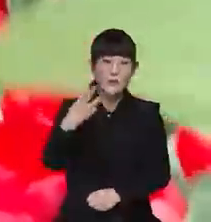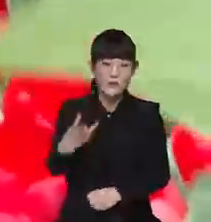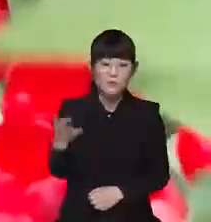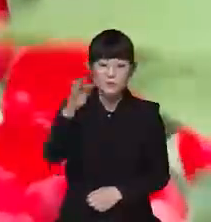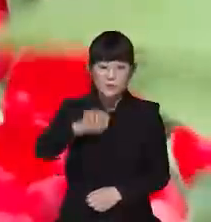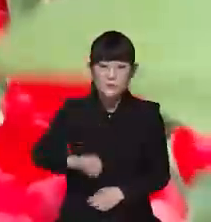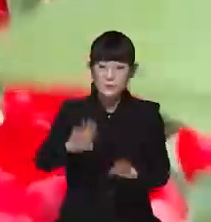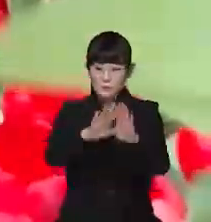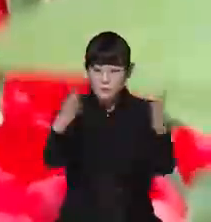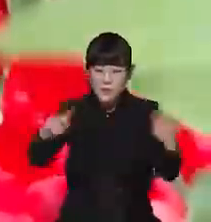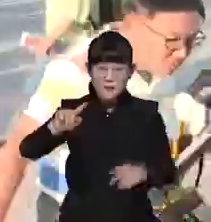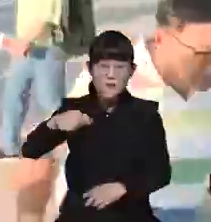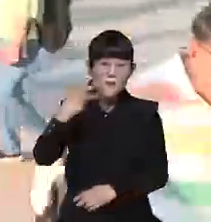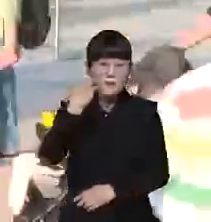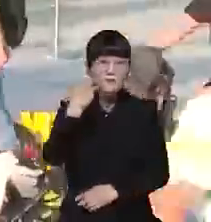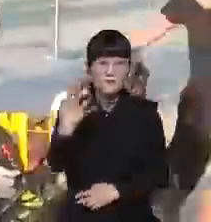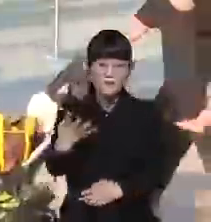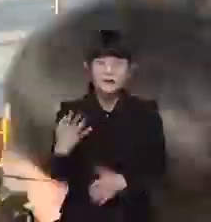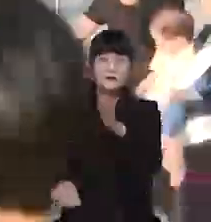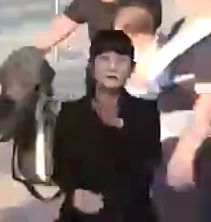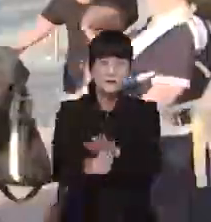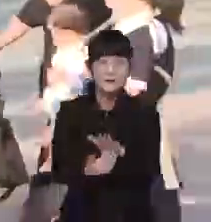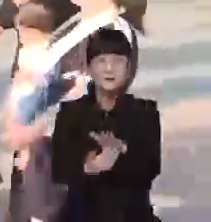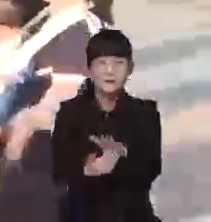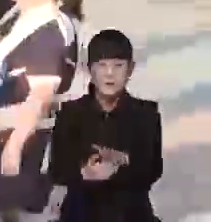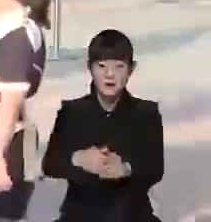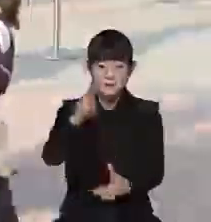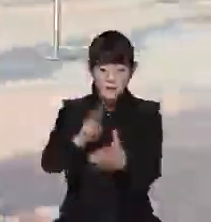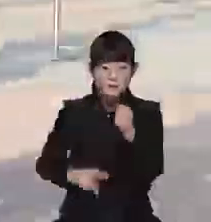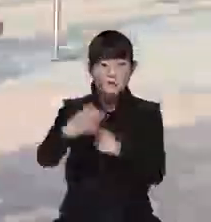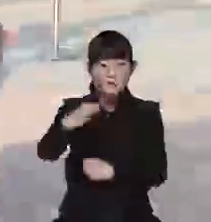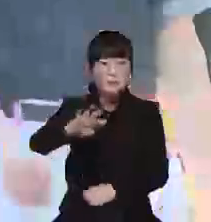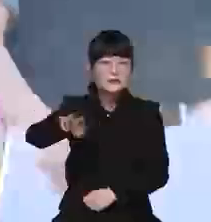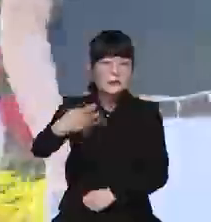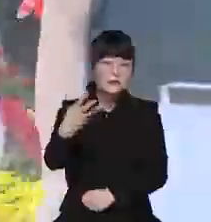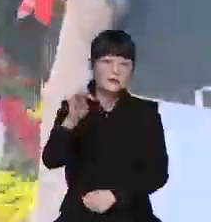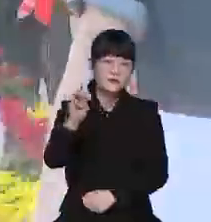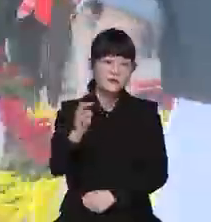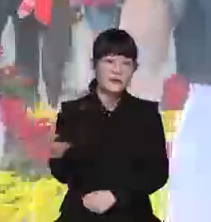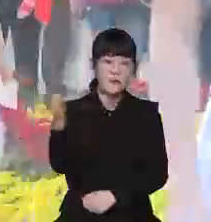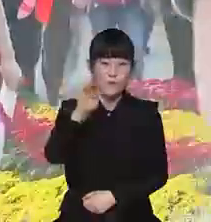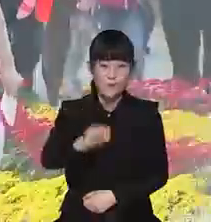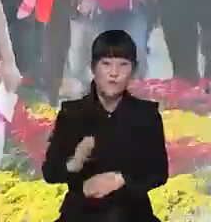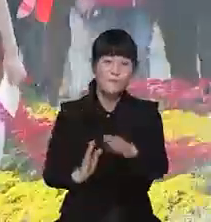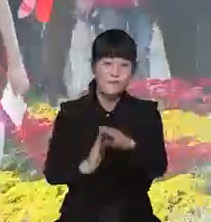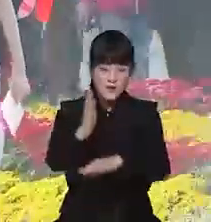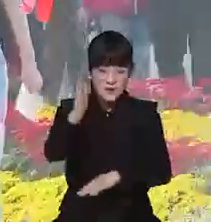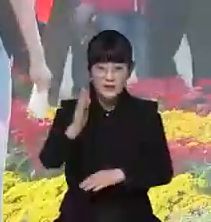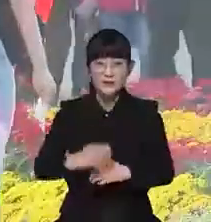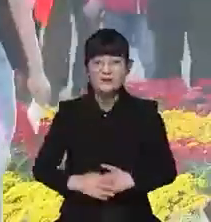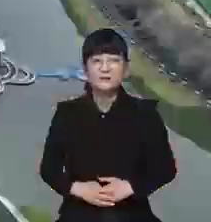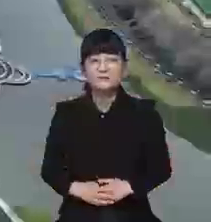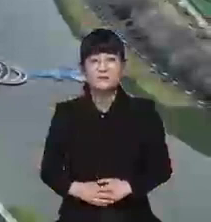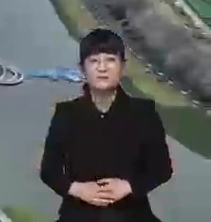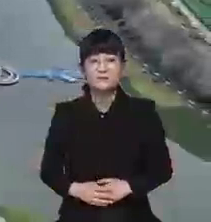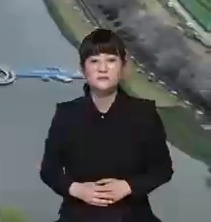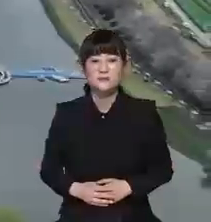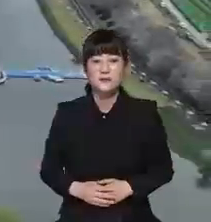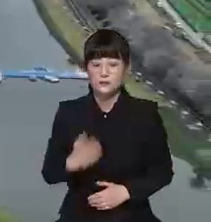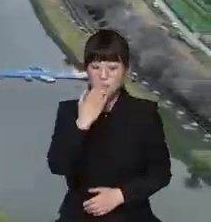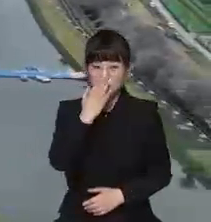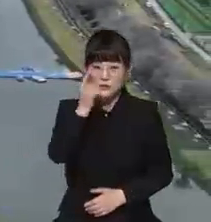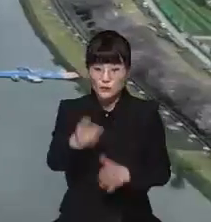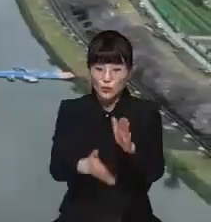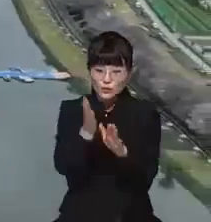개장 128일 만에 조기 달성했고 누적 매출액은 430억 원을 넘어섰습니다. 특히